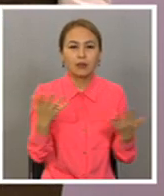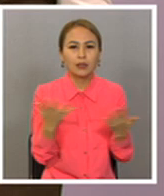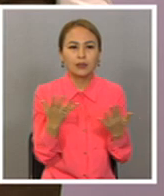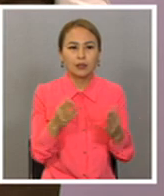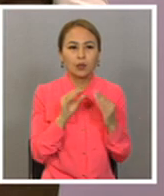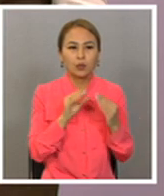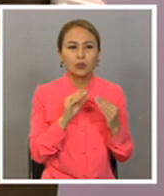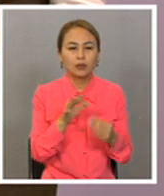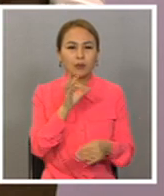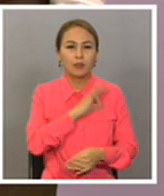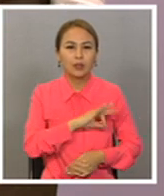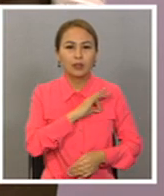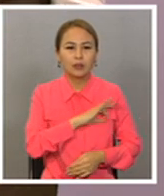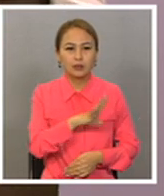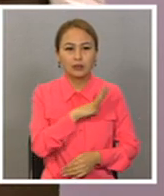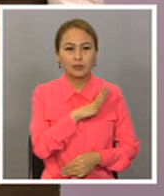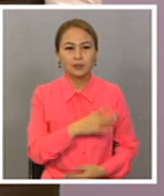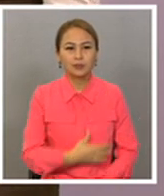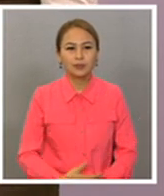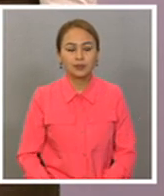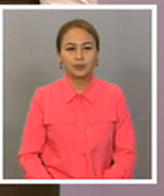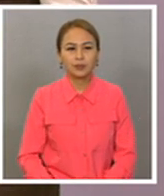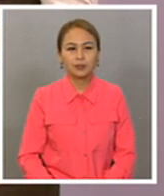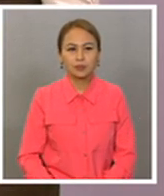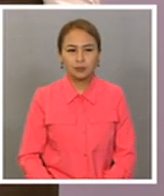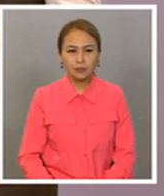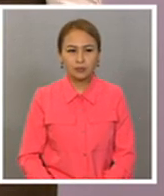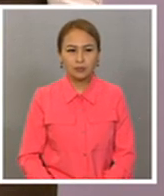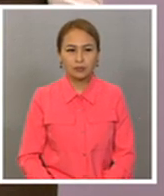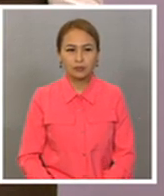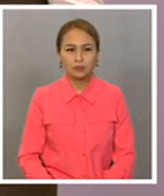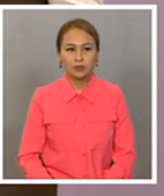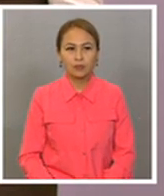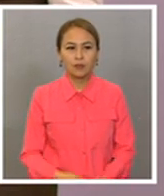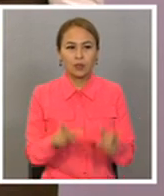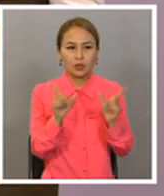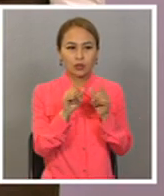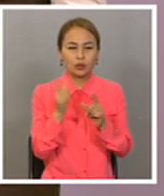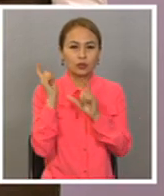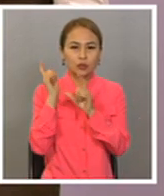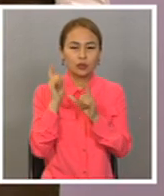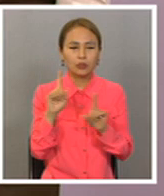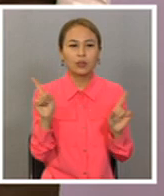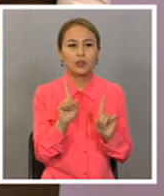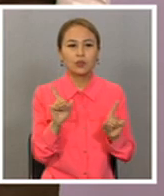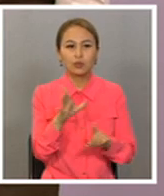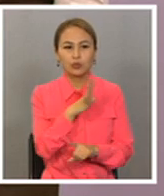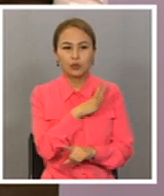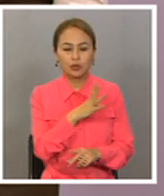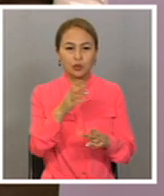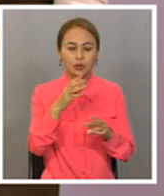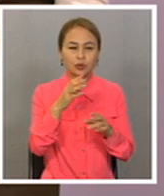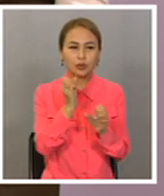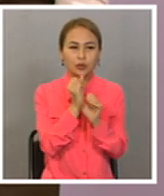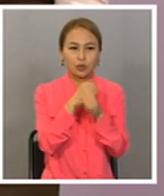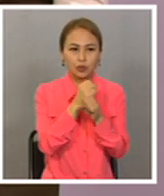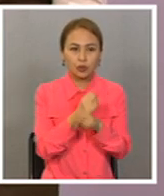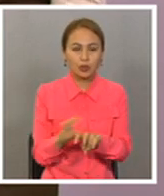көліктерді пайдаланды? Олар жүкті тасу үшін түйеге жегетін